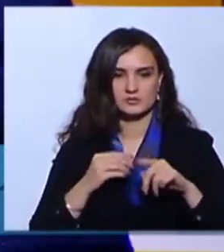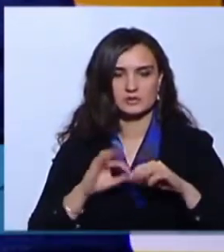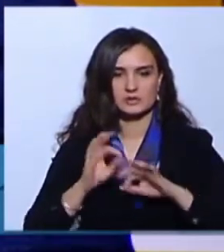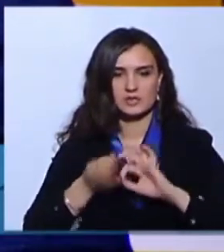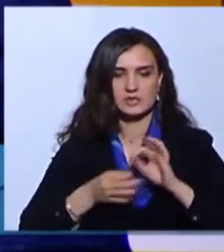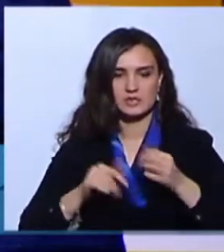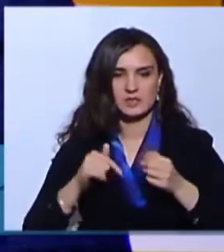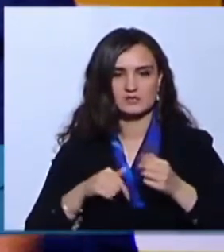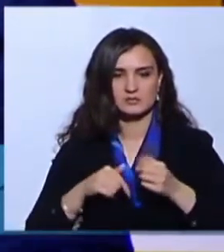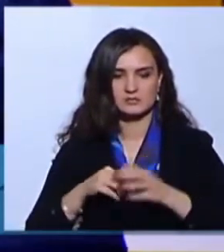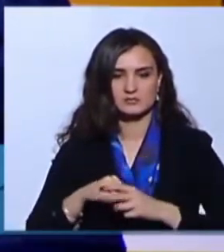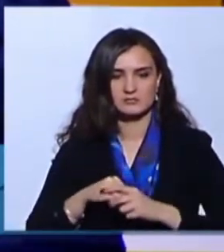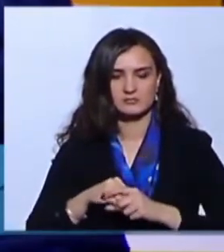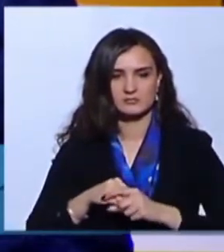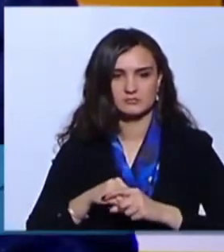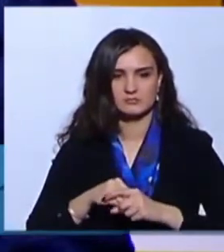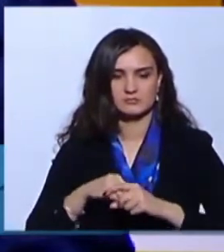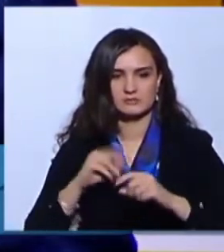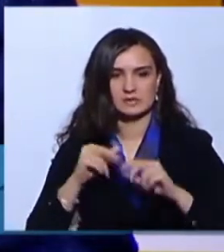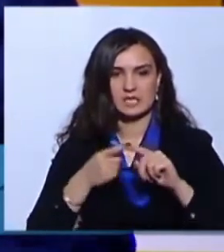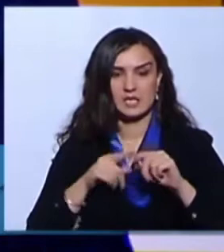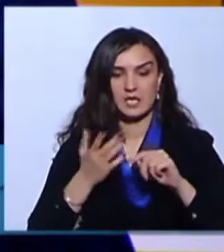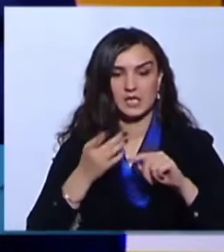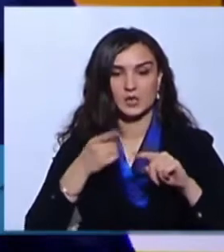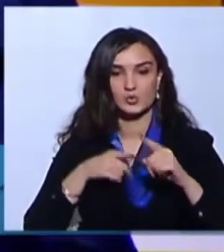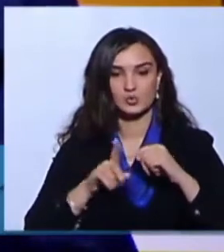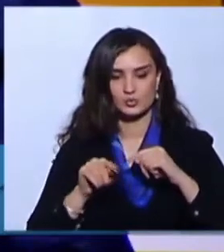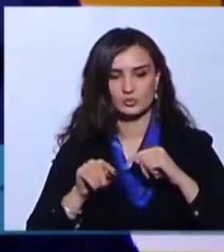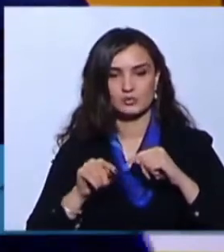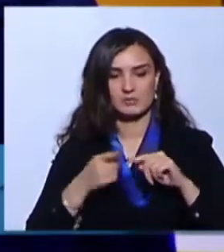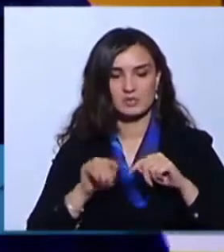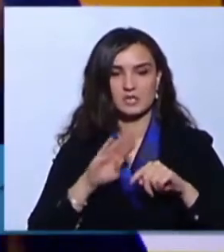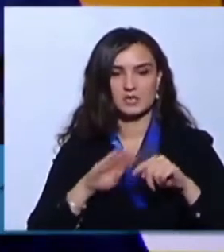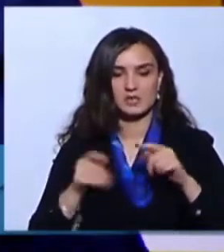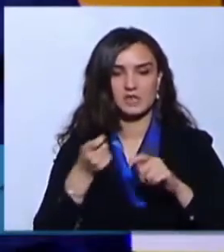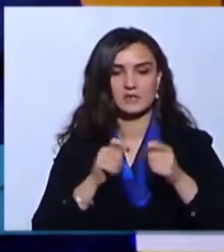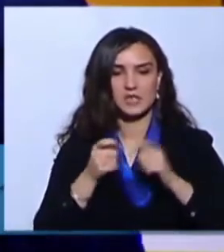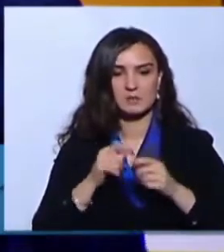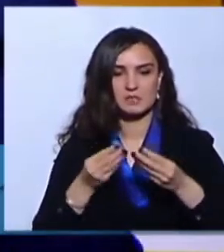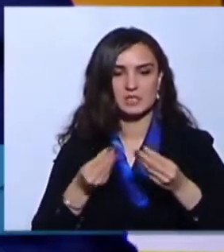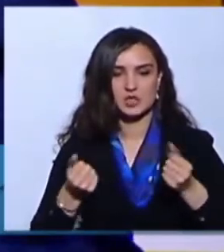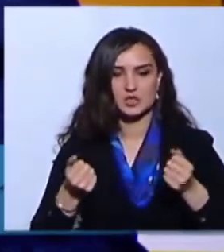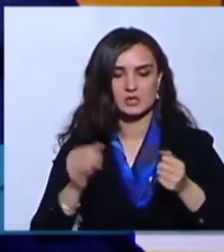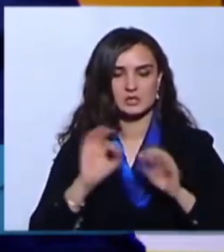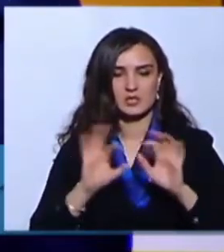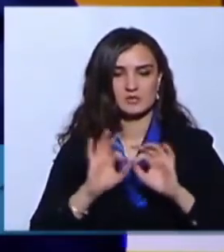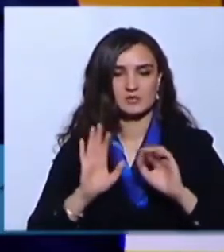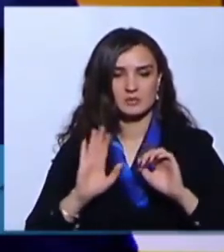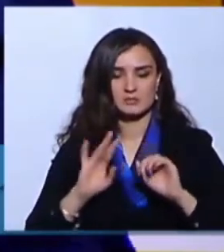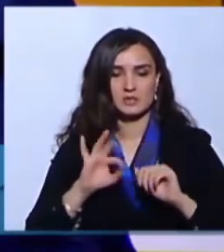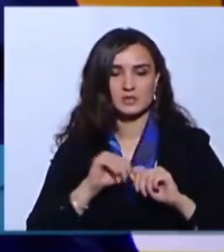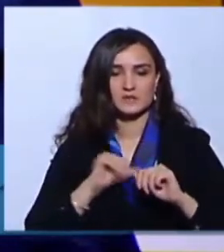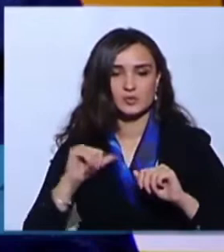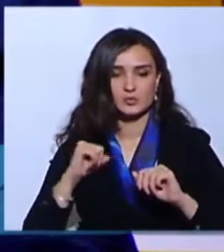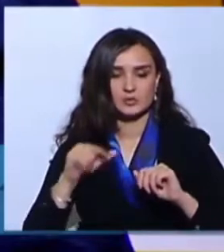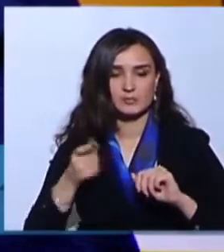ნაწლავის მიკროფლორას. და აქედან თუ გარდა ამისა ნივთიერებების დაშლაზე აღარ ვილაპარაკებთ და თვითონ